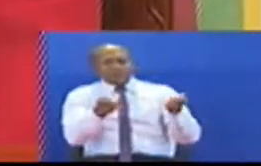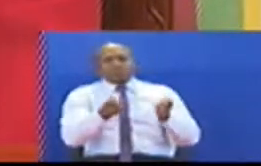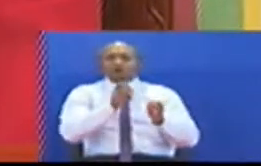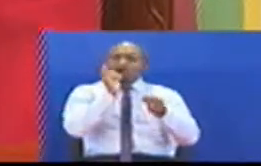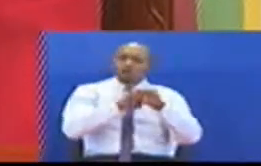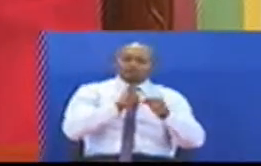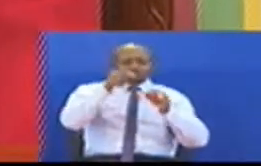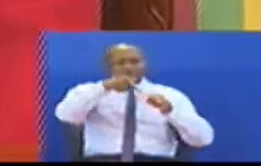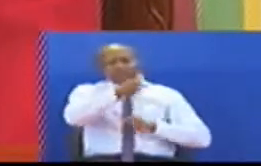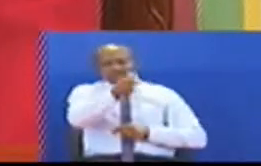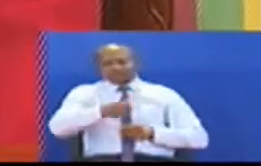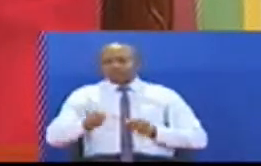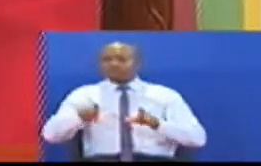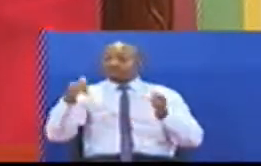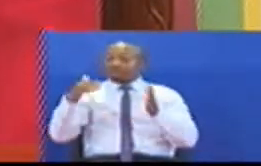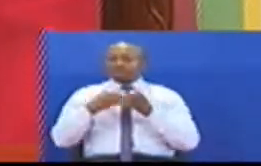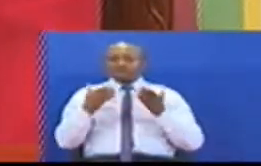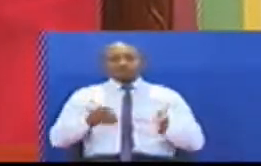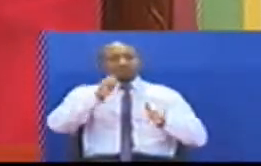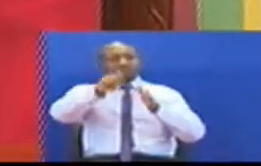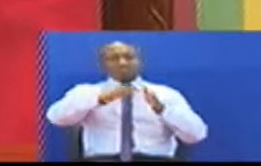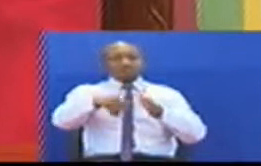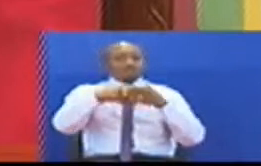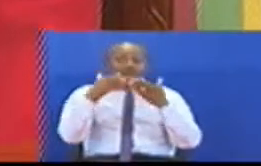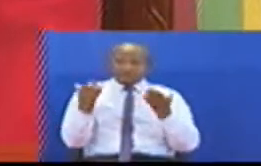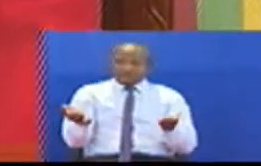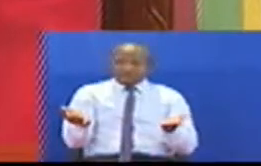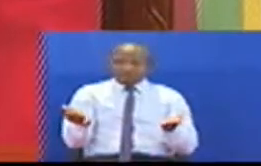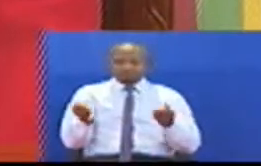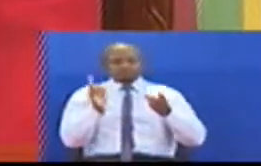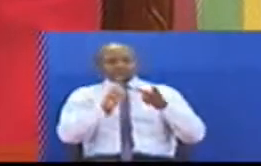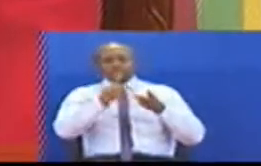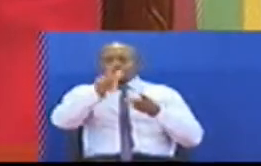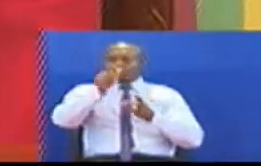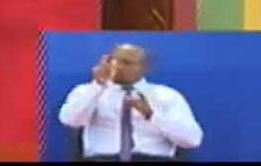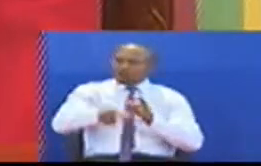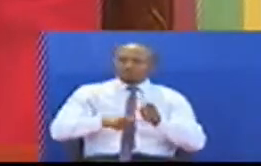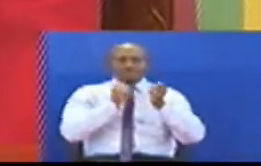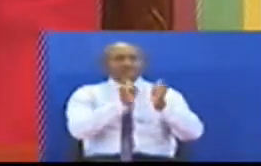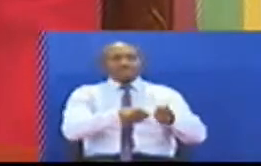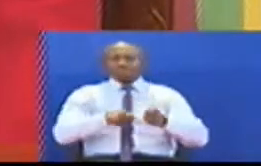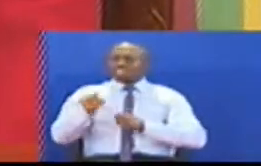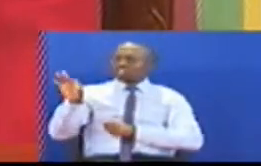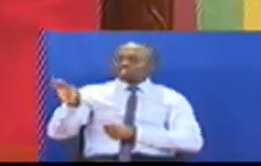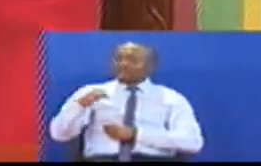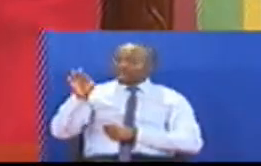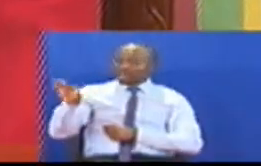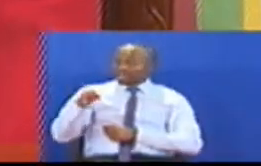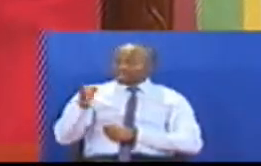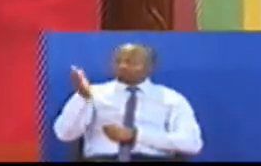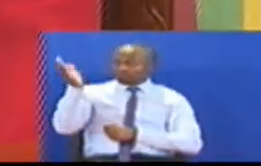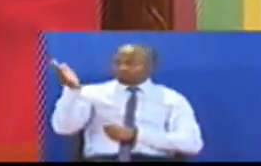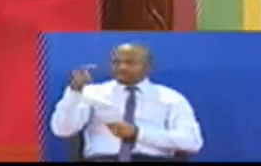viwanda hivyo bado havijawa tayari, Mheshimiwa Spika. Tuna wakulima wa chai kule Lungwe. Kwenye ripoti ya Waziri